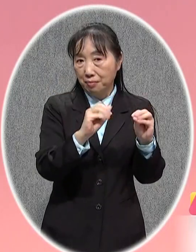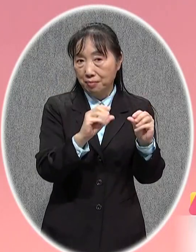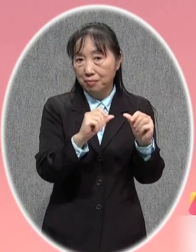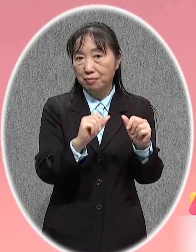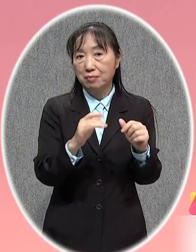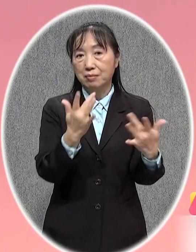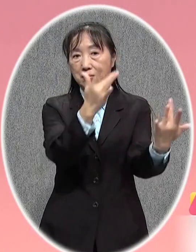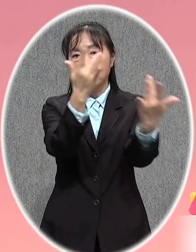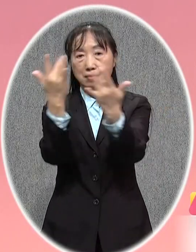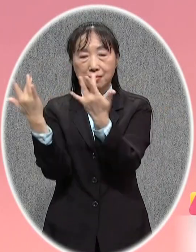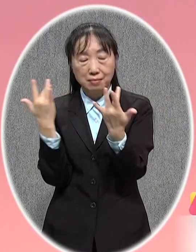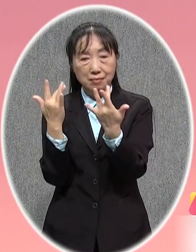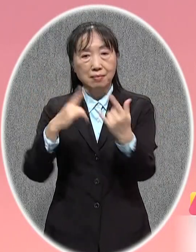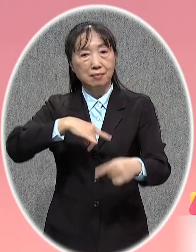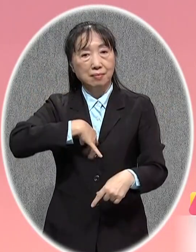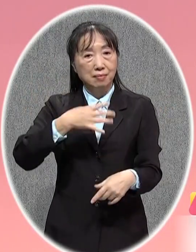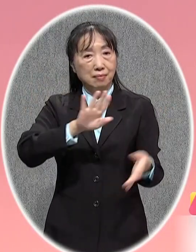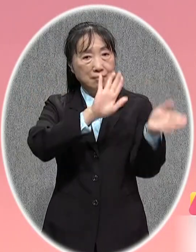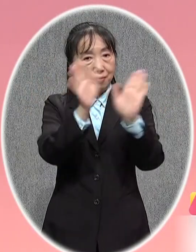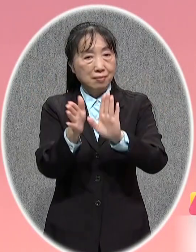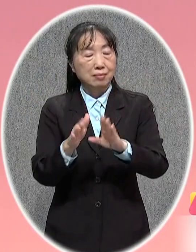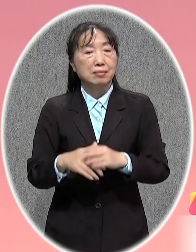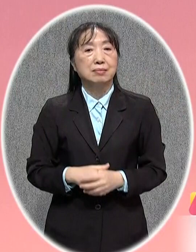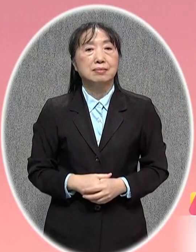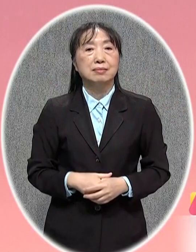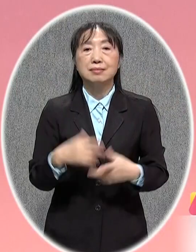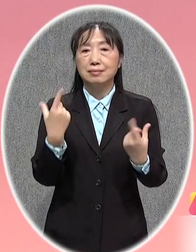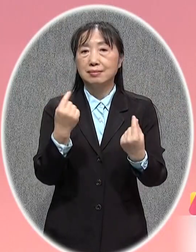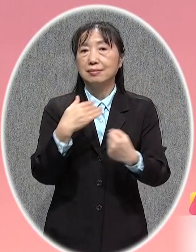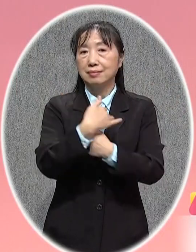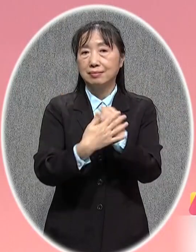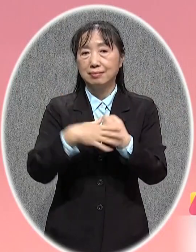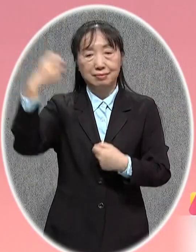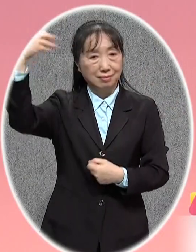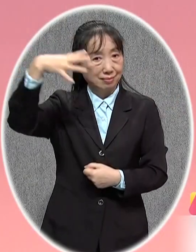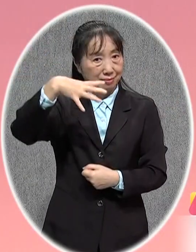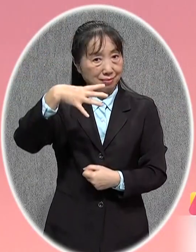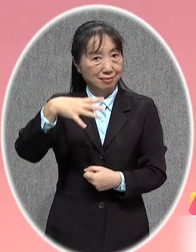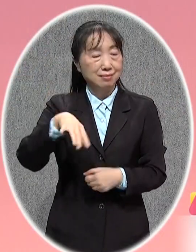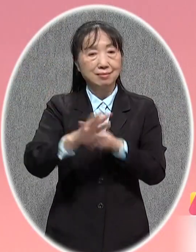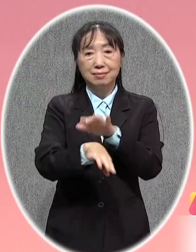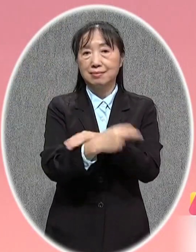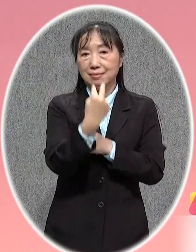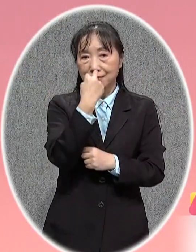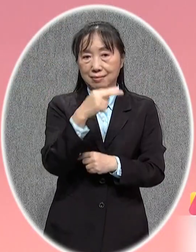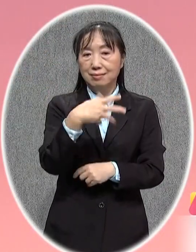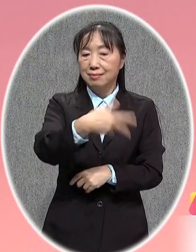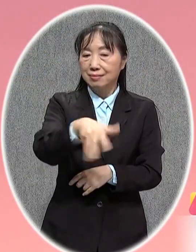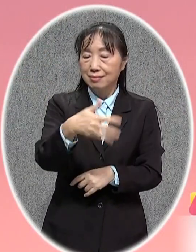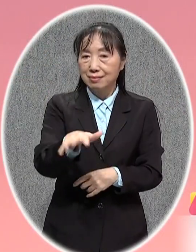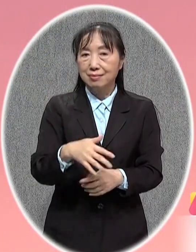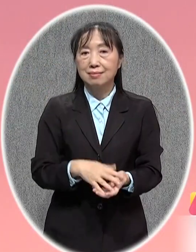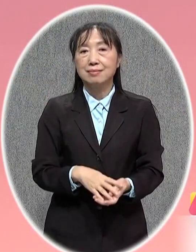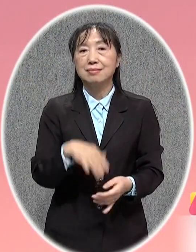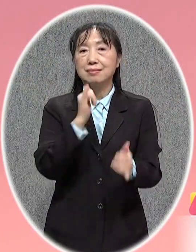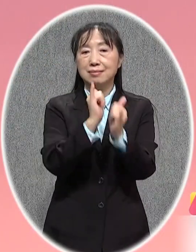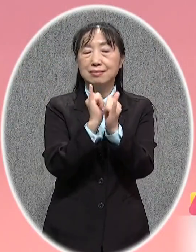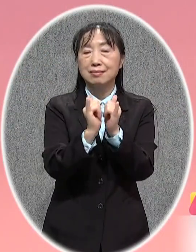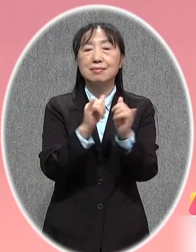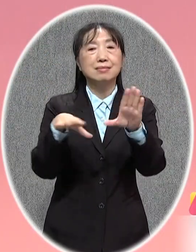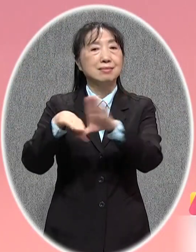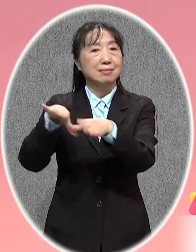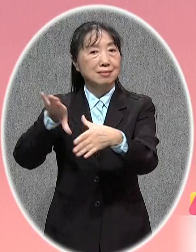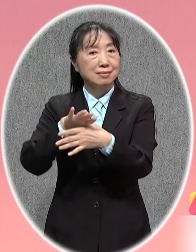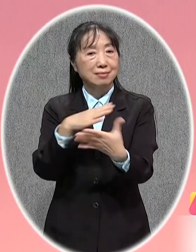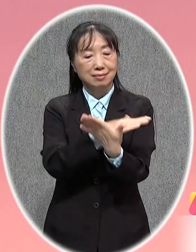森林、自然生态之外，其实它也包含了阳光、空气、水以及社会文化